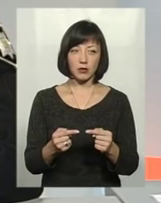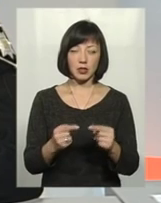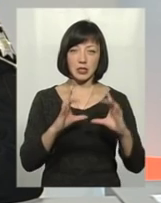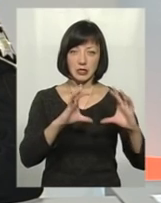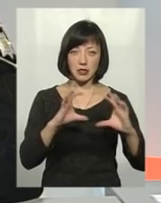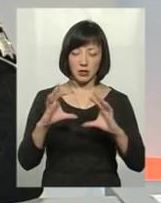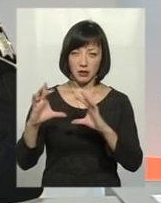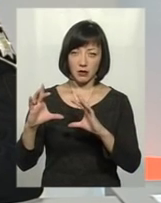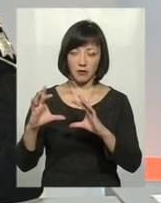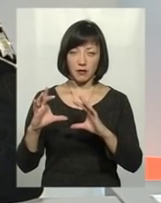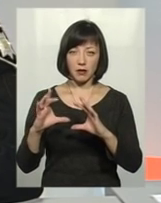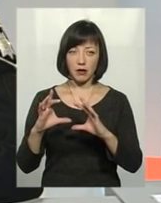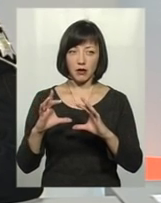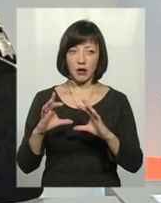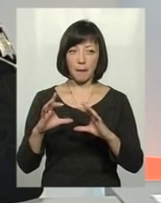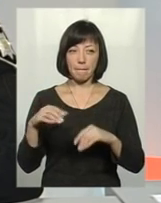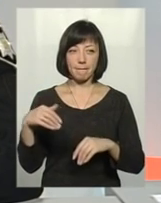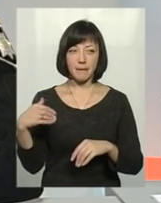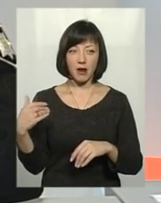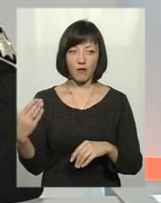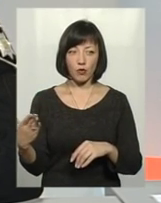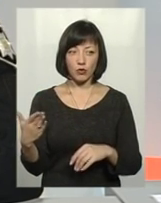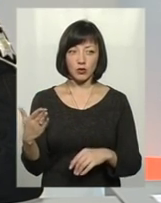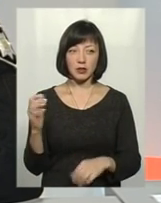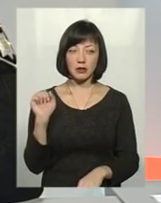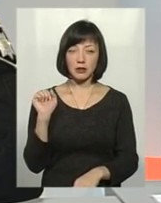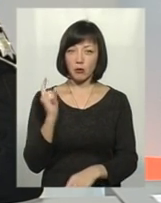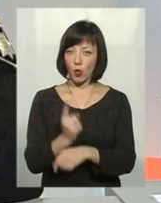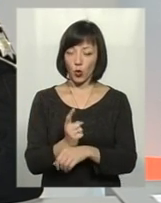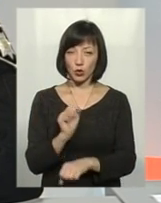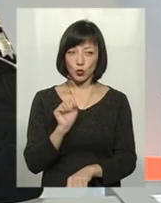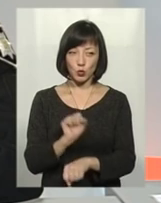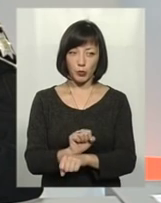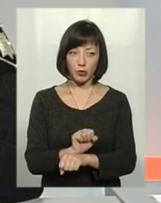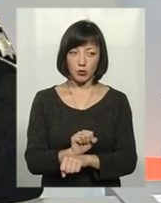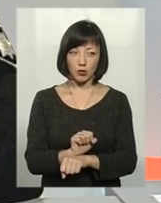руху, праворуч заборонено зупинку. Тобто